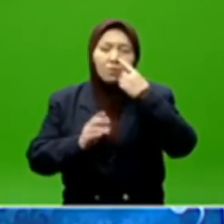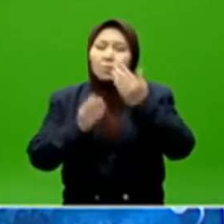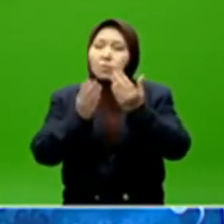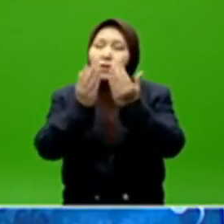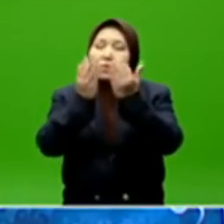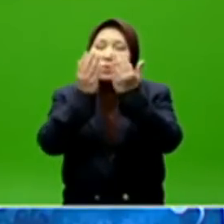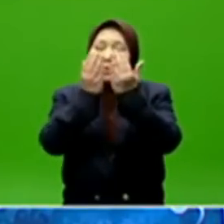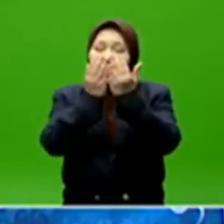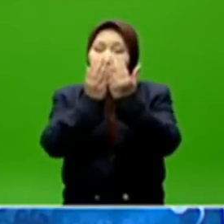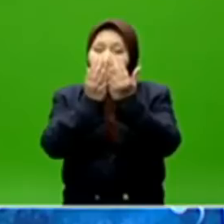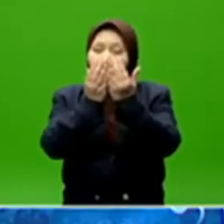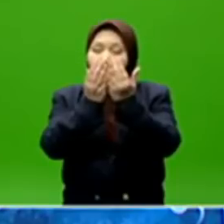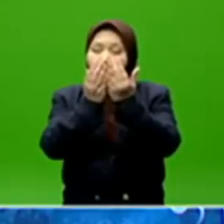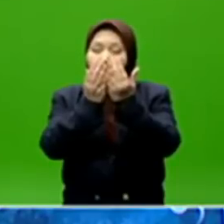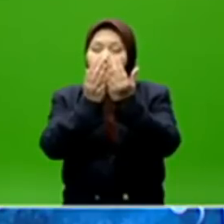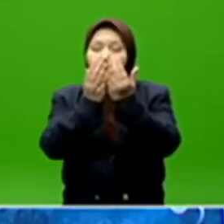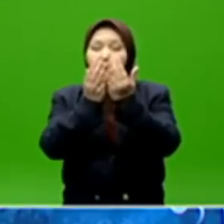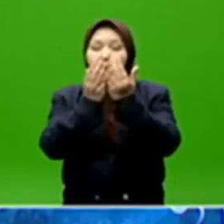berdoa